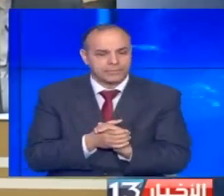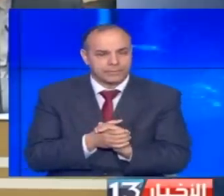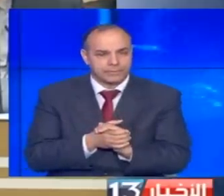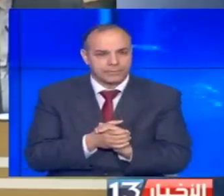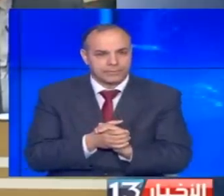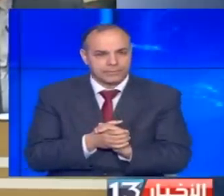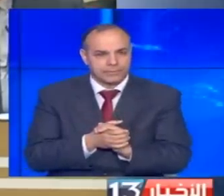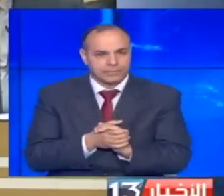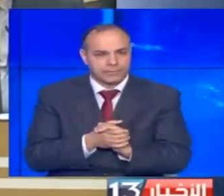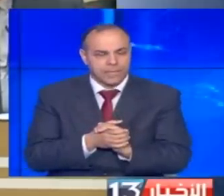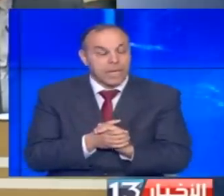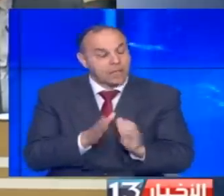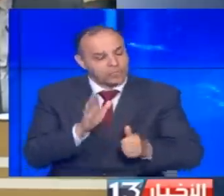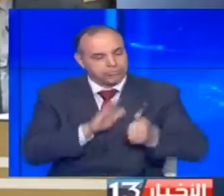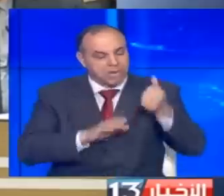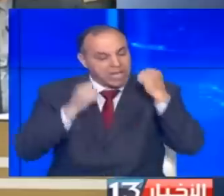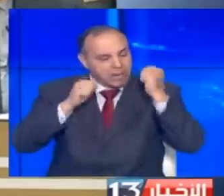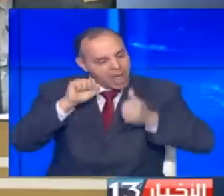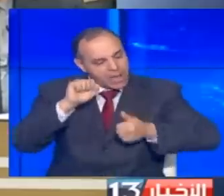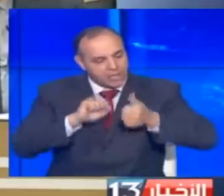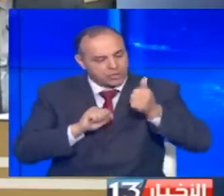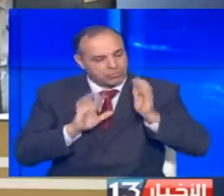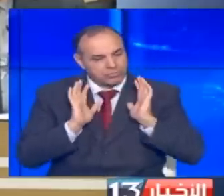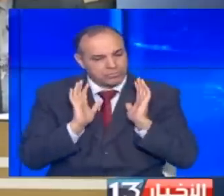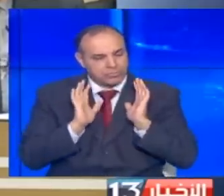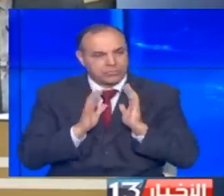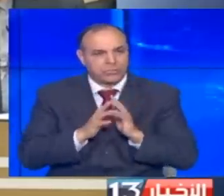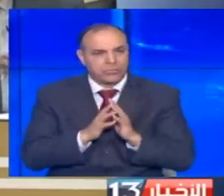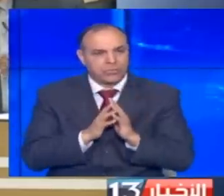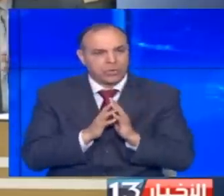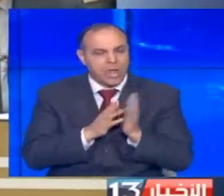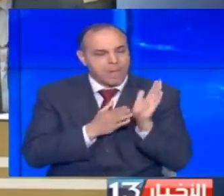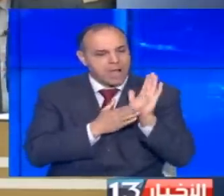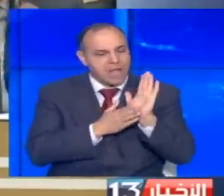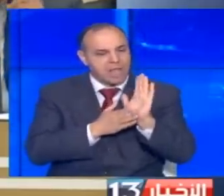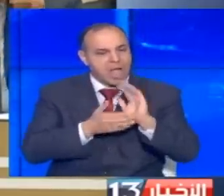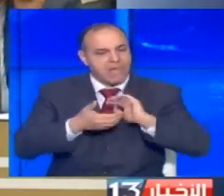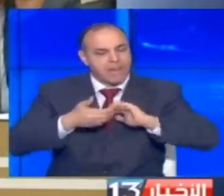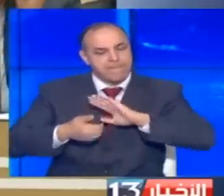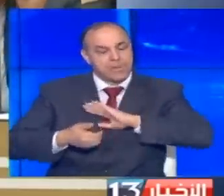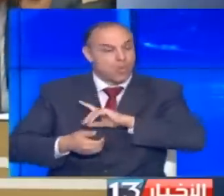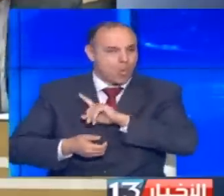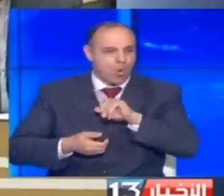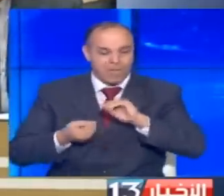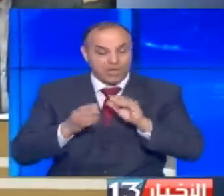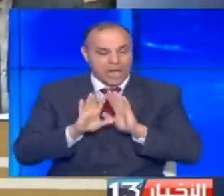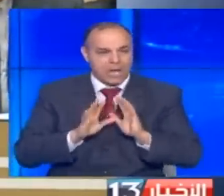نجح الاضراب الى ان يمارس ايران بكل مسؤوليه